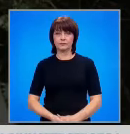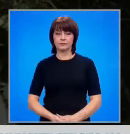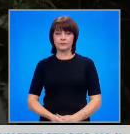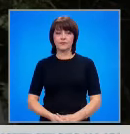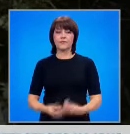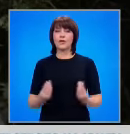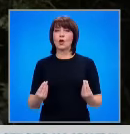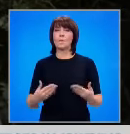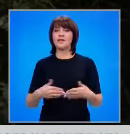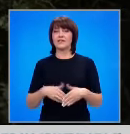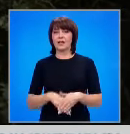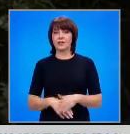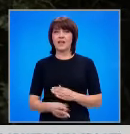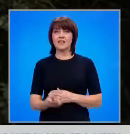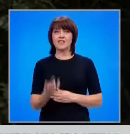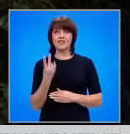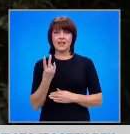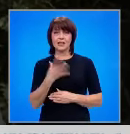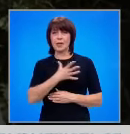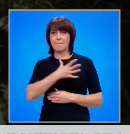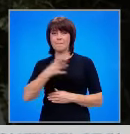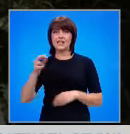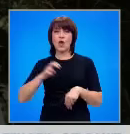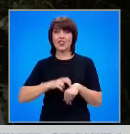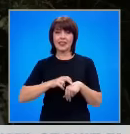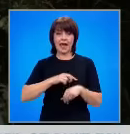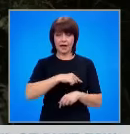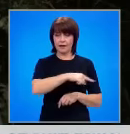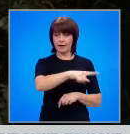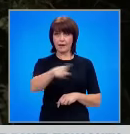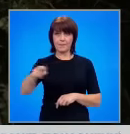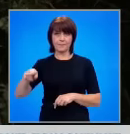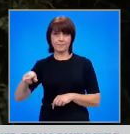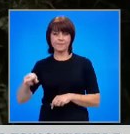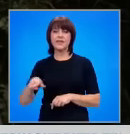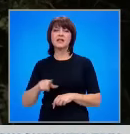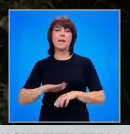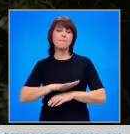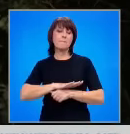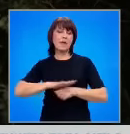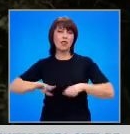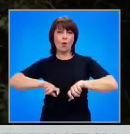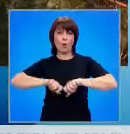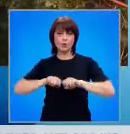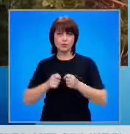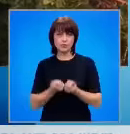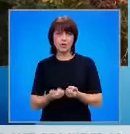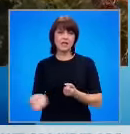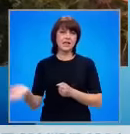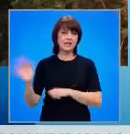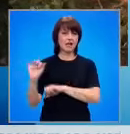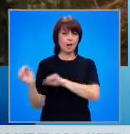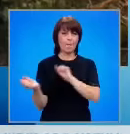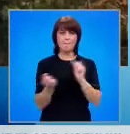Добър вечер! Близо 2500 декара лозови масиви в землището на Поморие са напълно унищожени след опустошителната буря